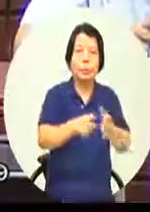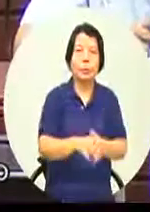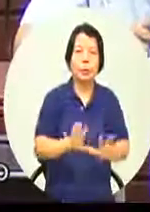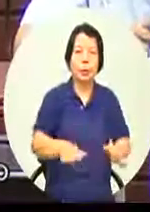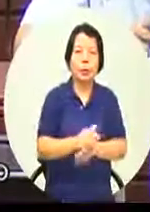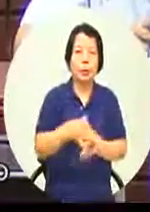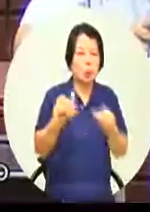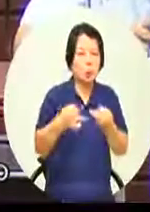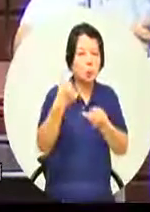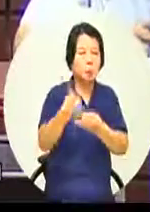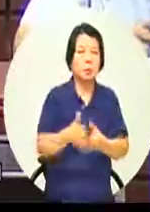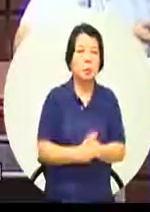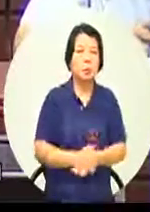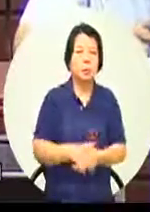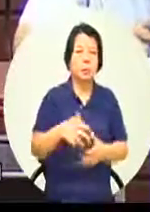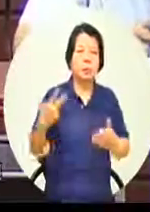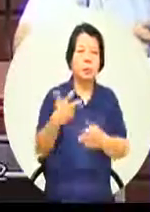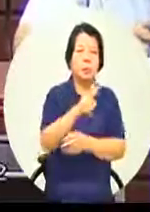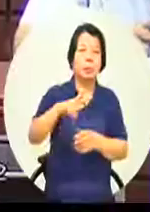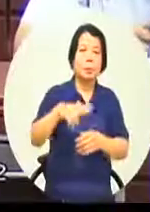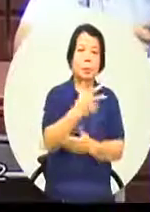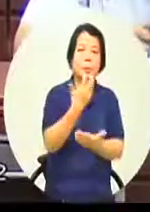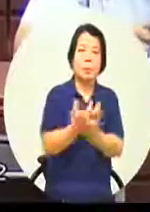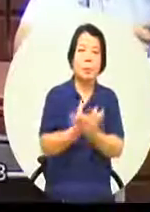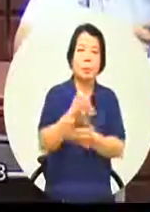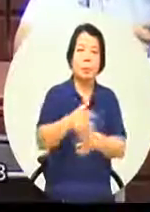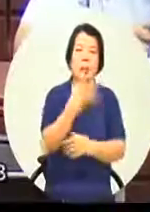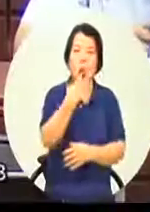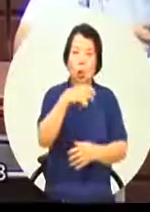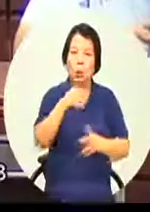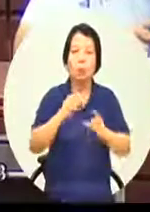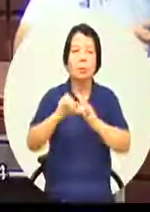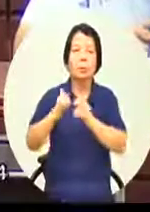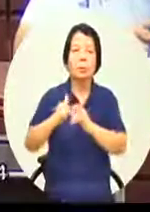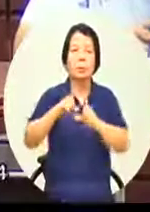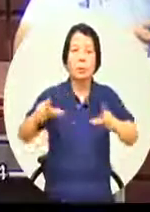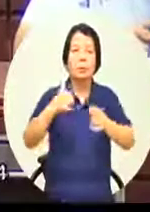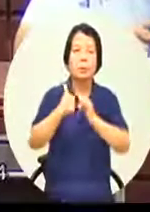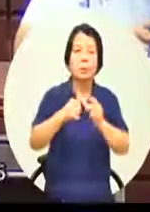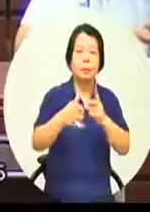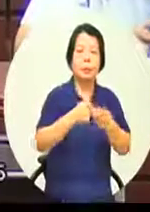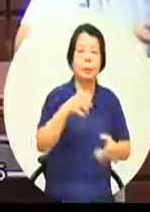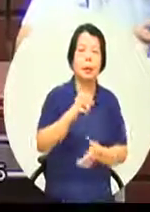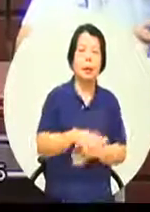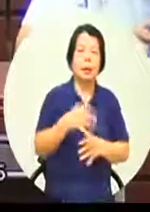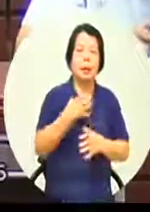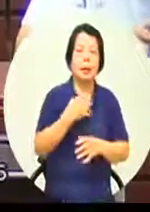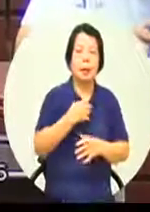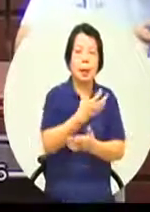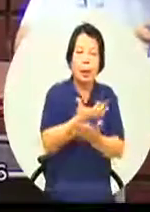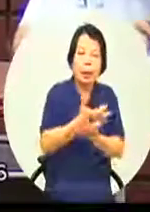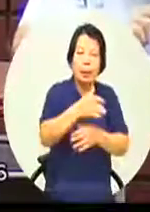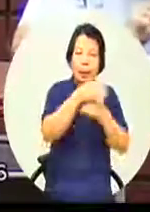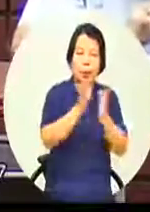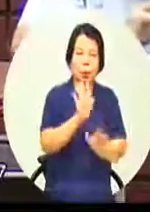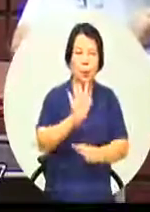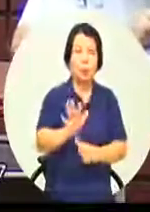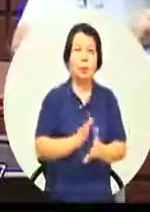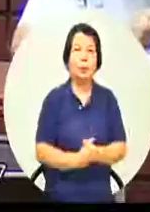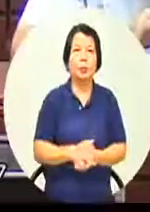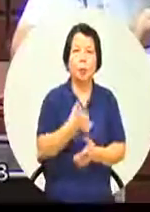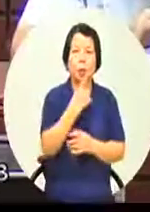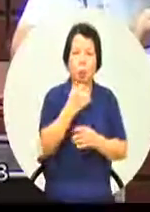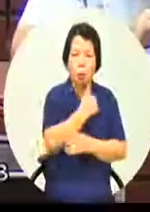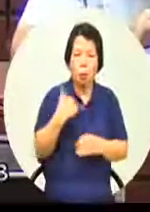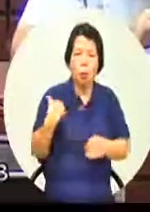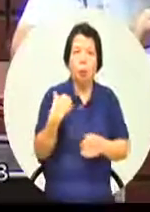括我们燕巢什么一些巴勒啦、大社的啦，哈，我们阿联的这些都有哈，都有。那另外在利人产业